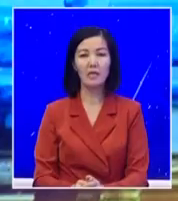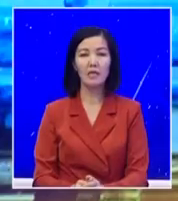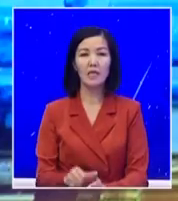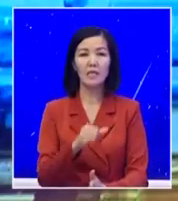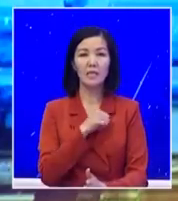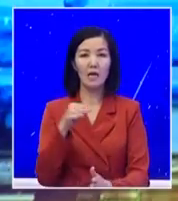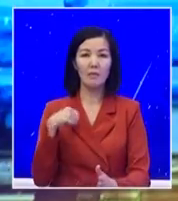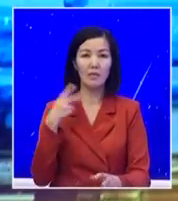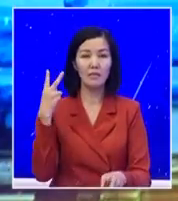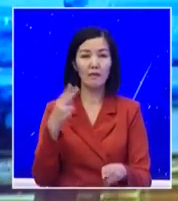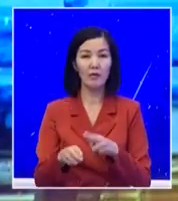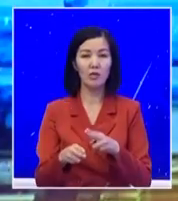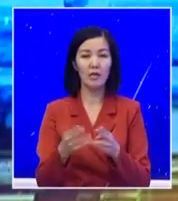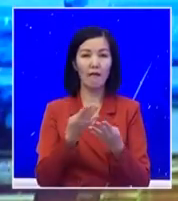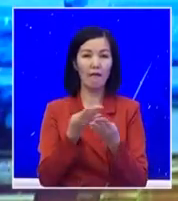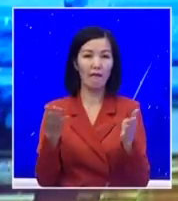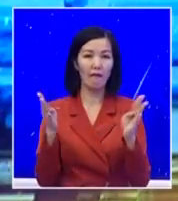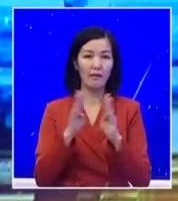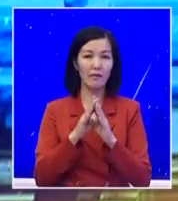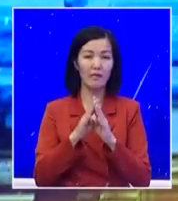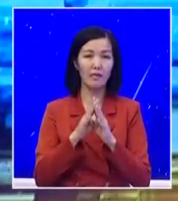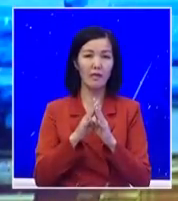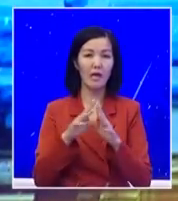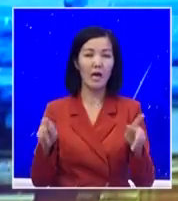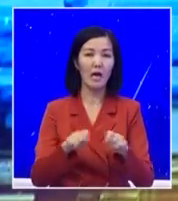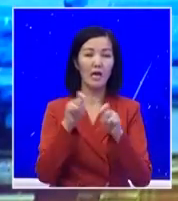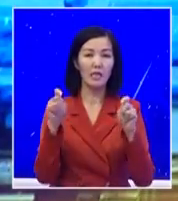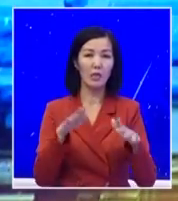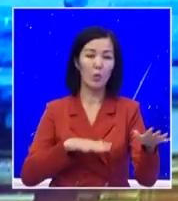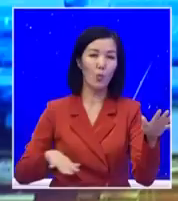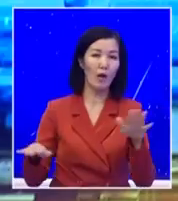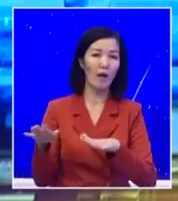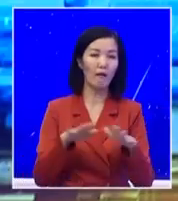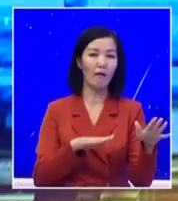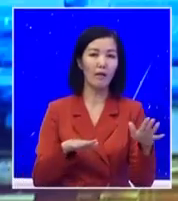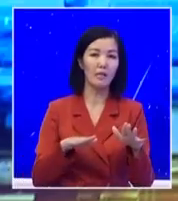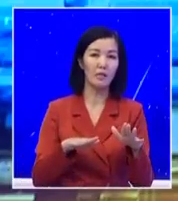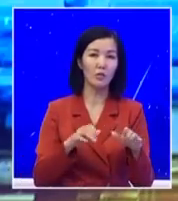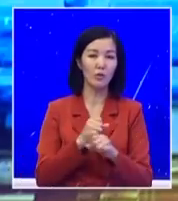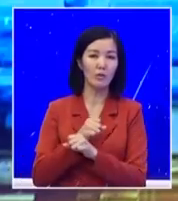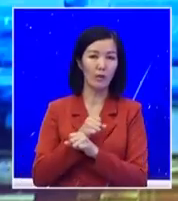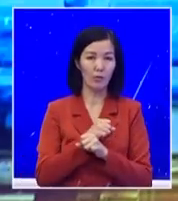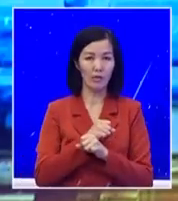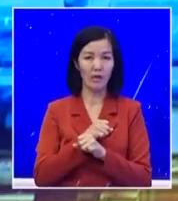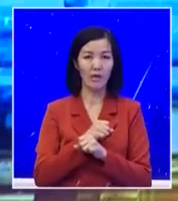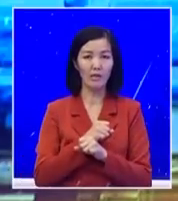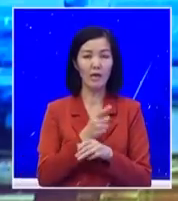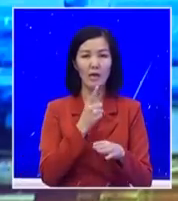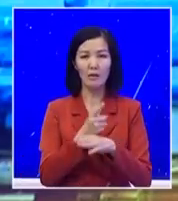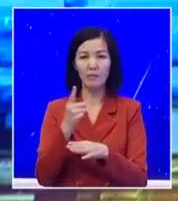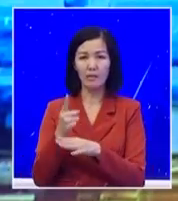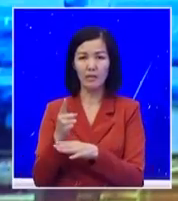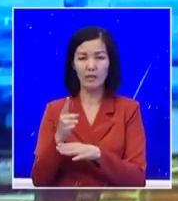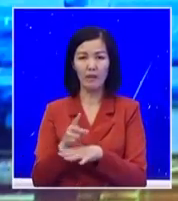Самозавершили карантин. Талдыкурганцы поспешили открыть купальный сезон на диких пляжах. И это несмотря на многочисленные запреты санврачей